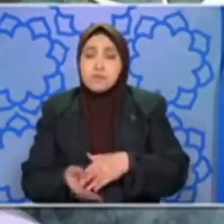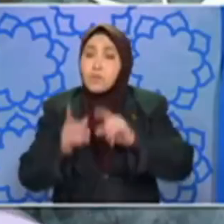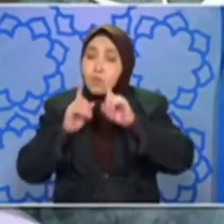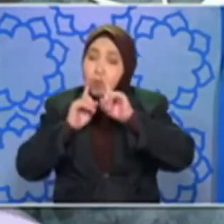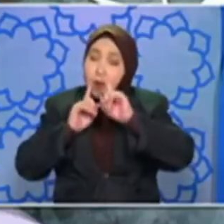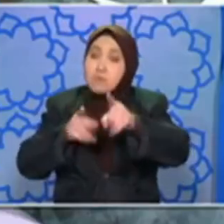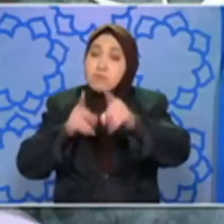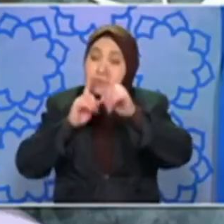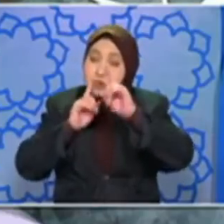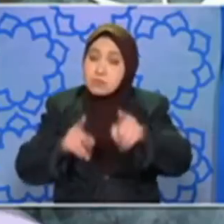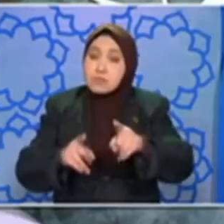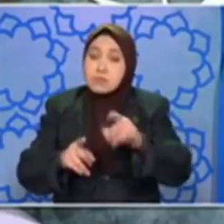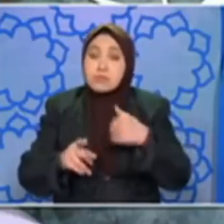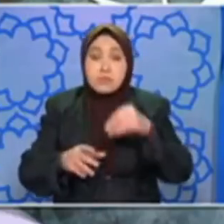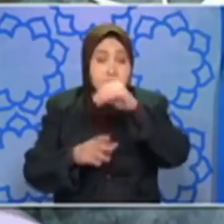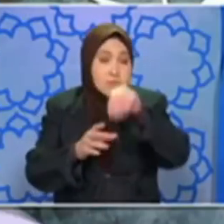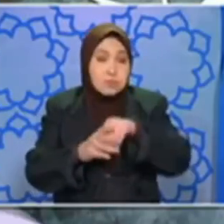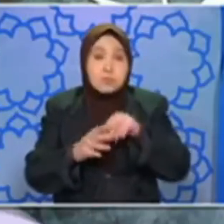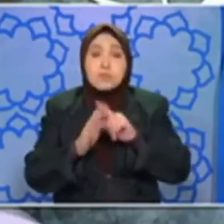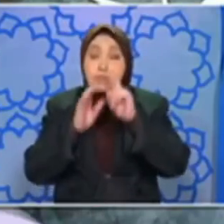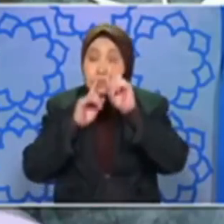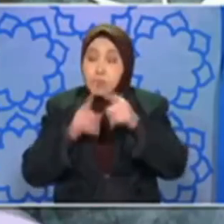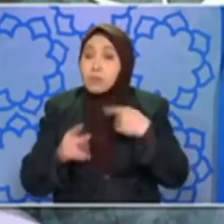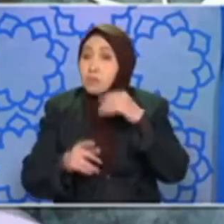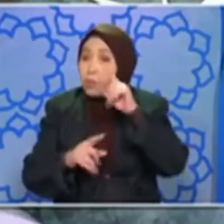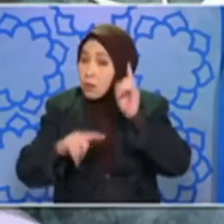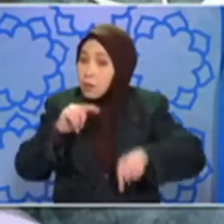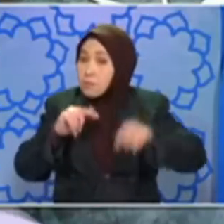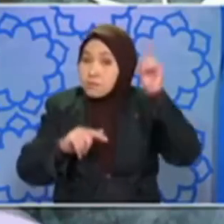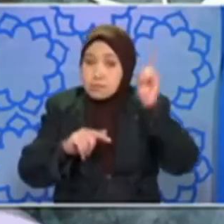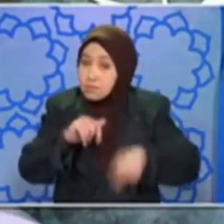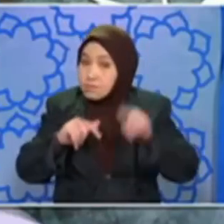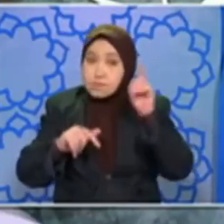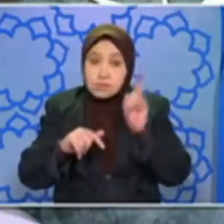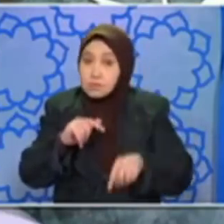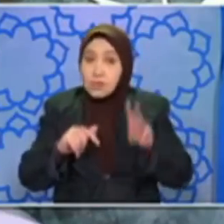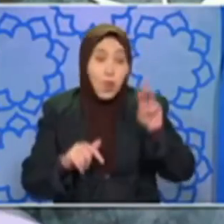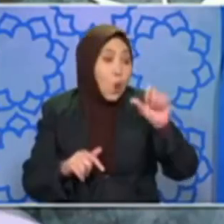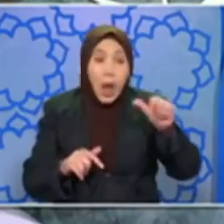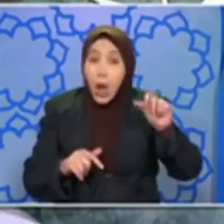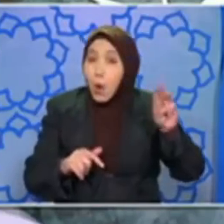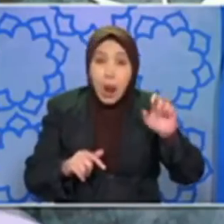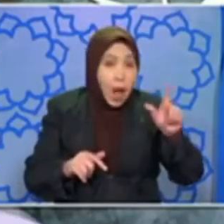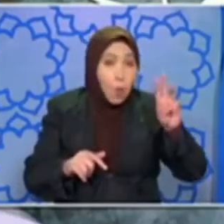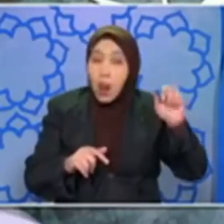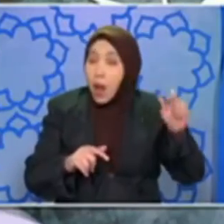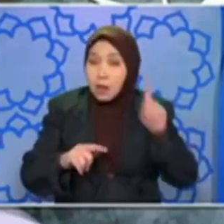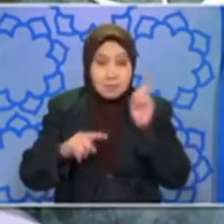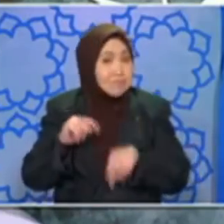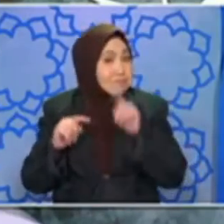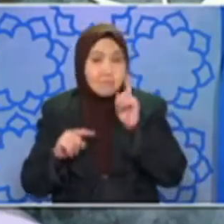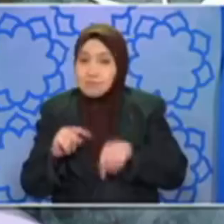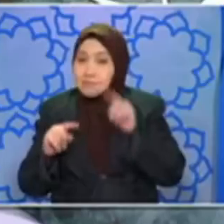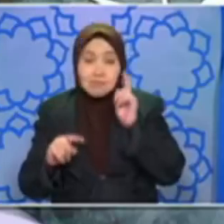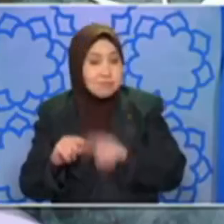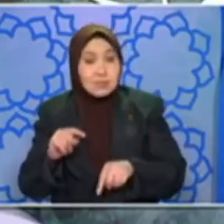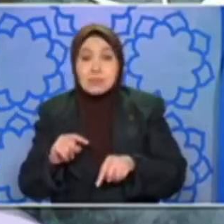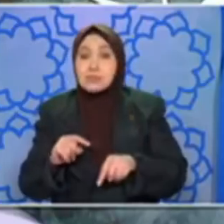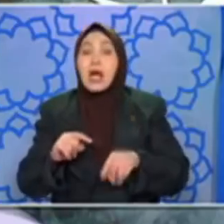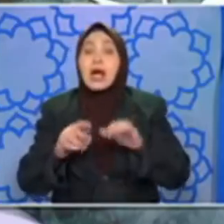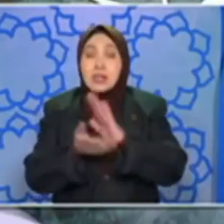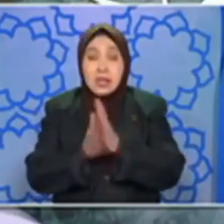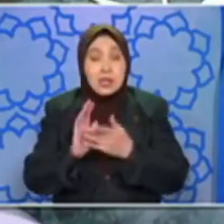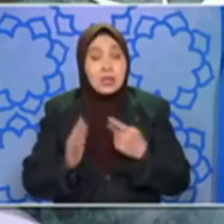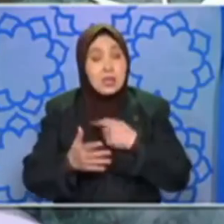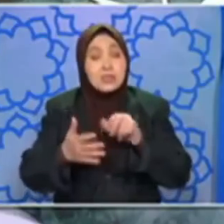kita dengan masuk perintah yang kita dilarang buat. Wala wala wala. Apa lagi perintahnya? Yang perkara yang dilarang, sama-sama kita